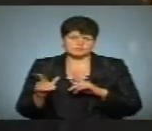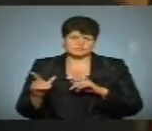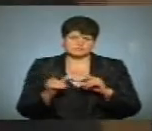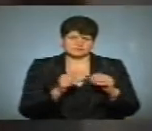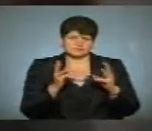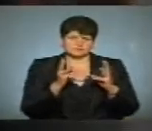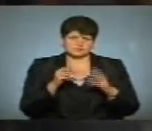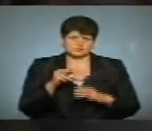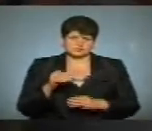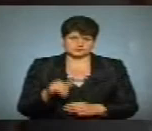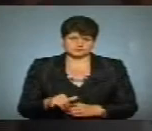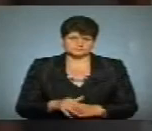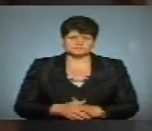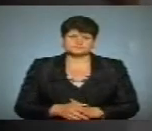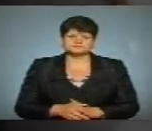пожежу.